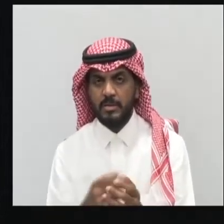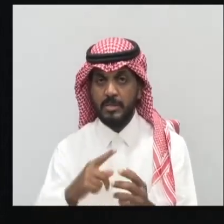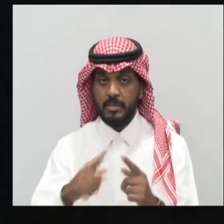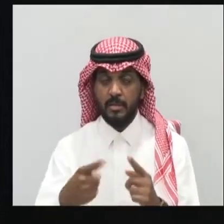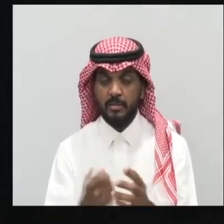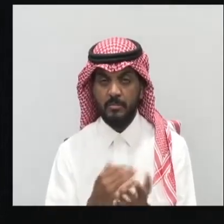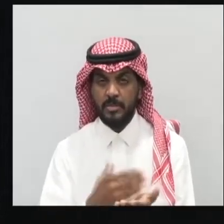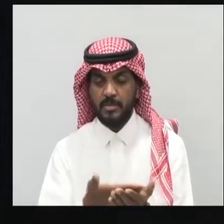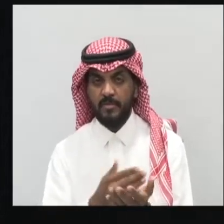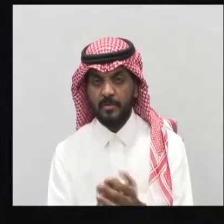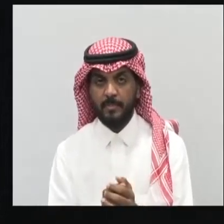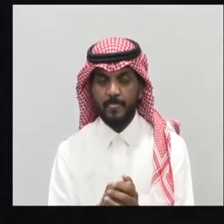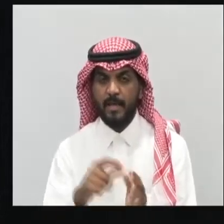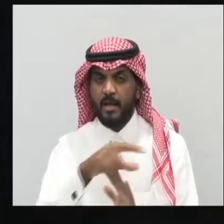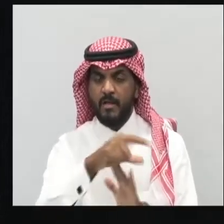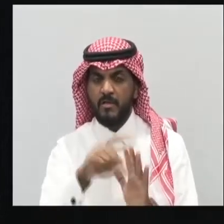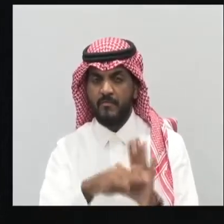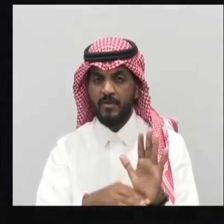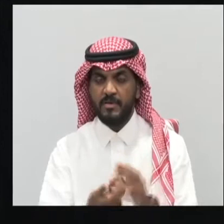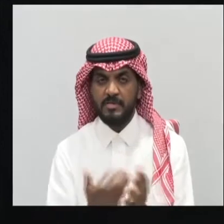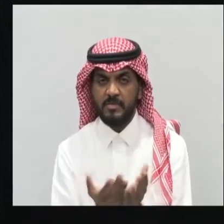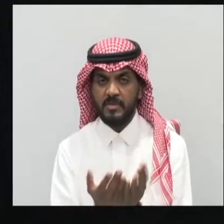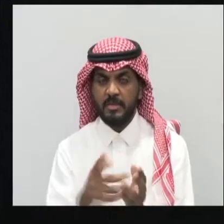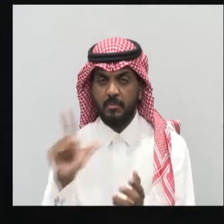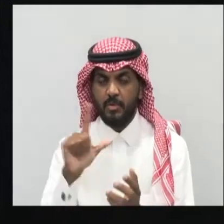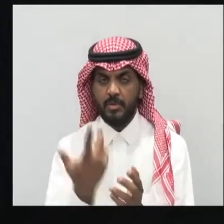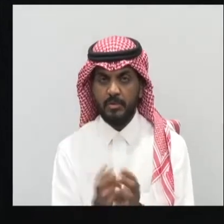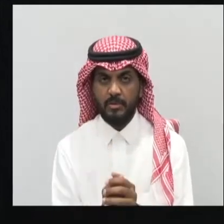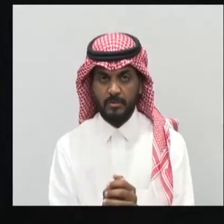الكتاب. صغاري، هل الفهرس فقط موجود في كتاب لغتي؟